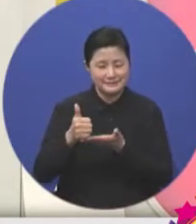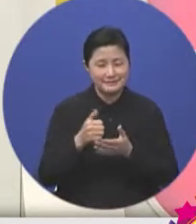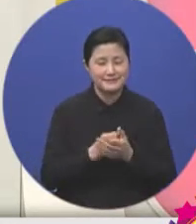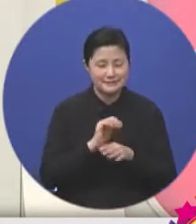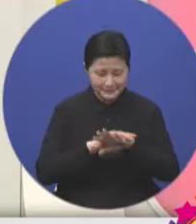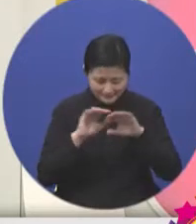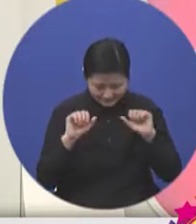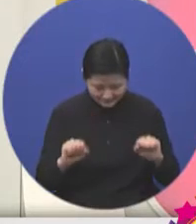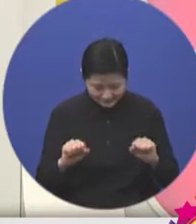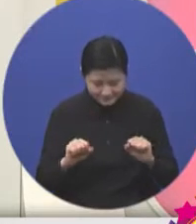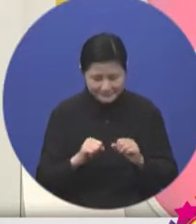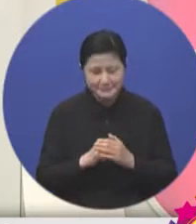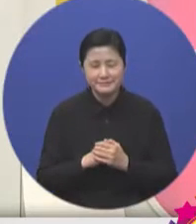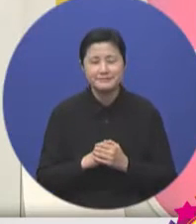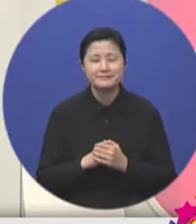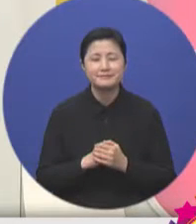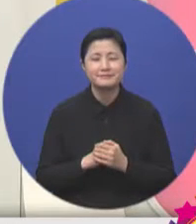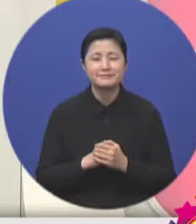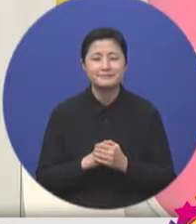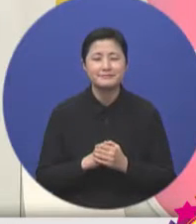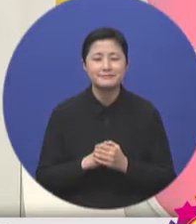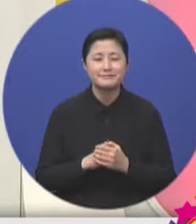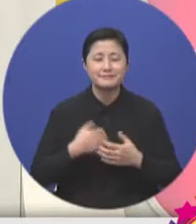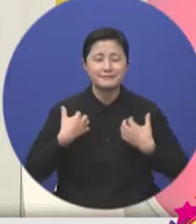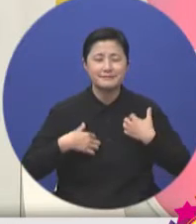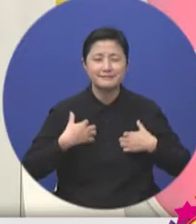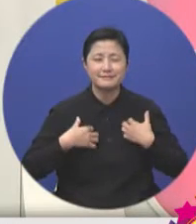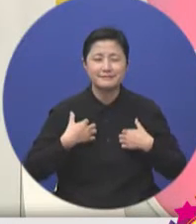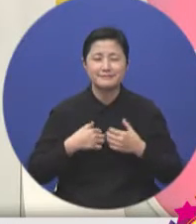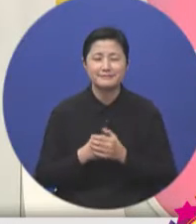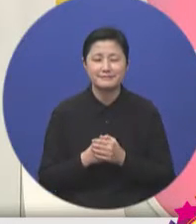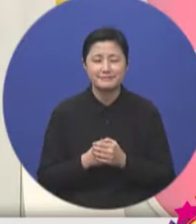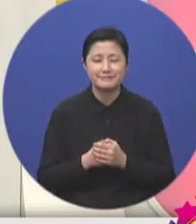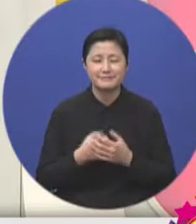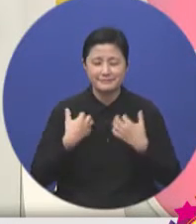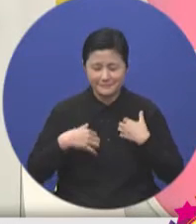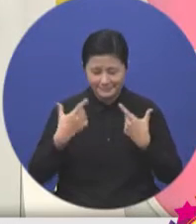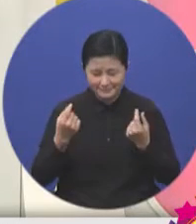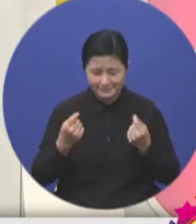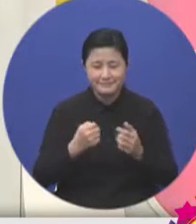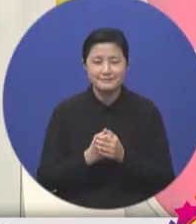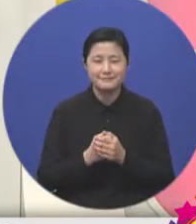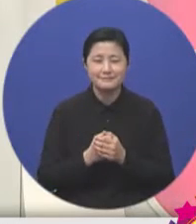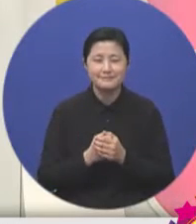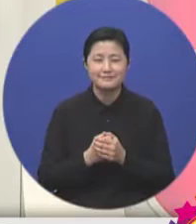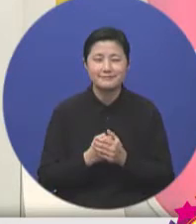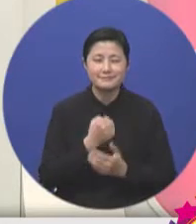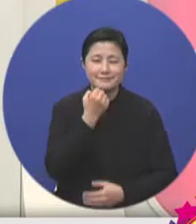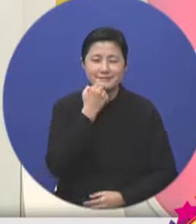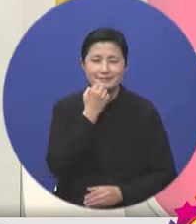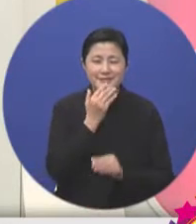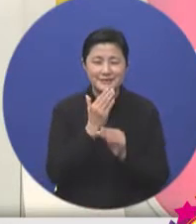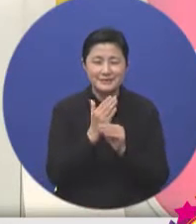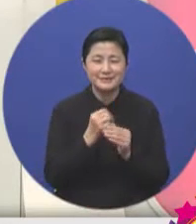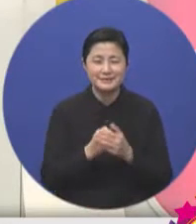참가자입니다. 안녕하세요. 안녕하세요. 안녕하세요. 네, 반갑습니다. 네, 반갑습니다. 불안해. 네?